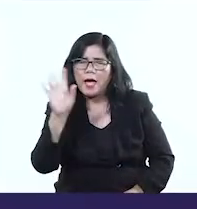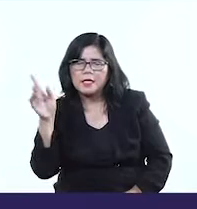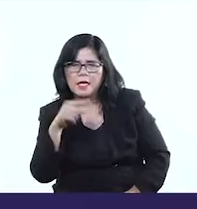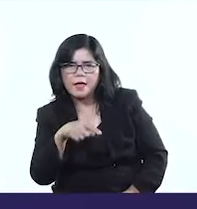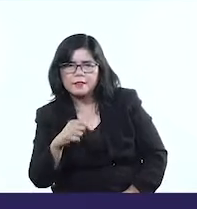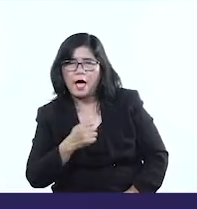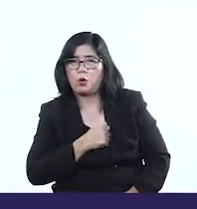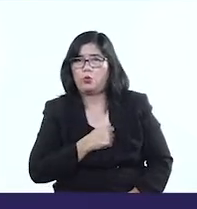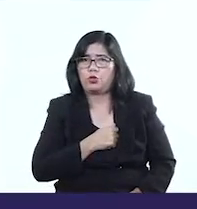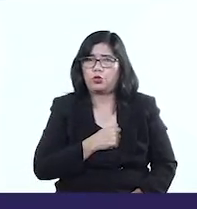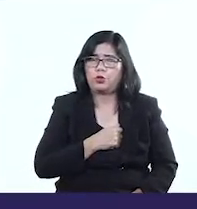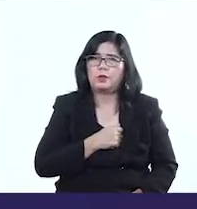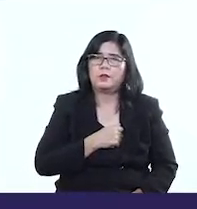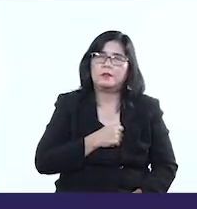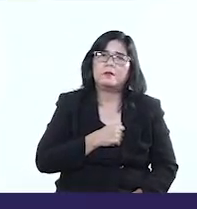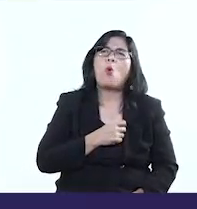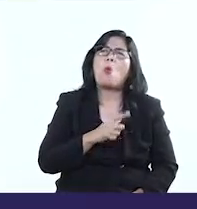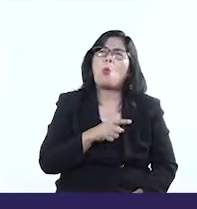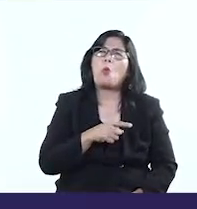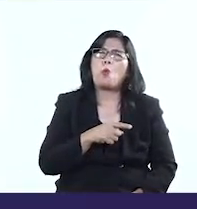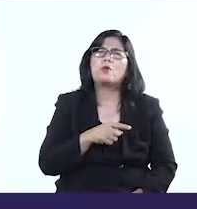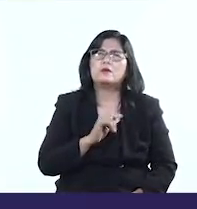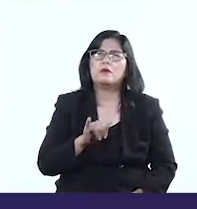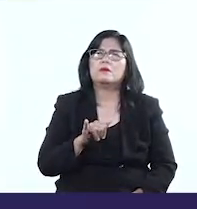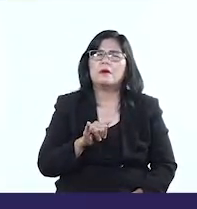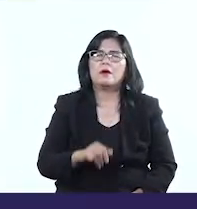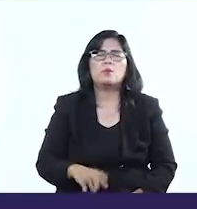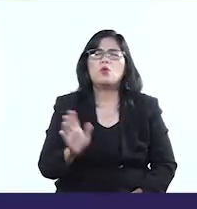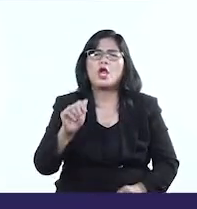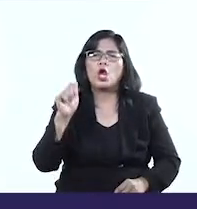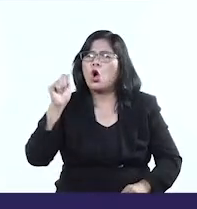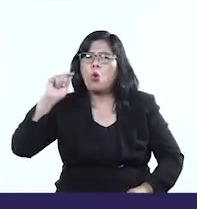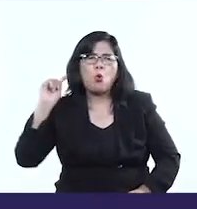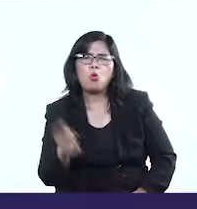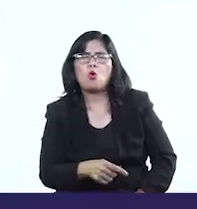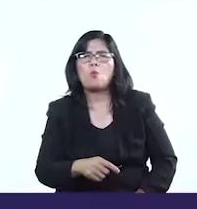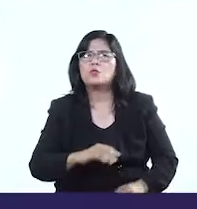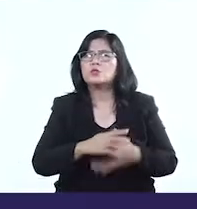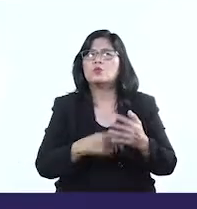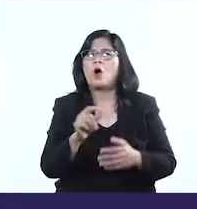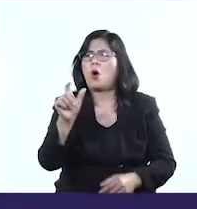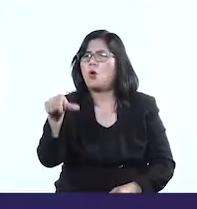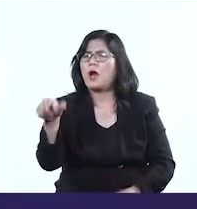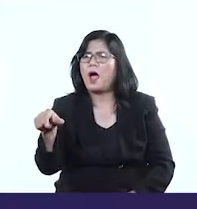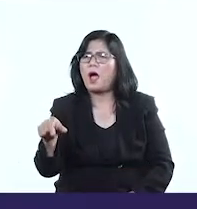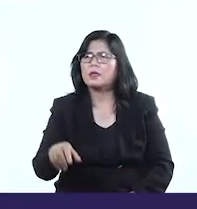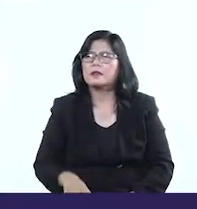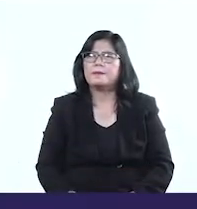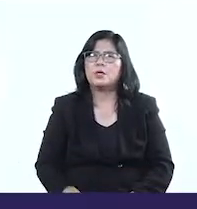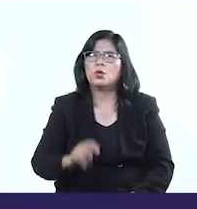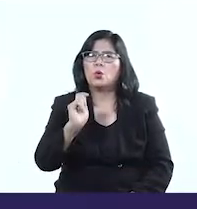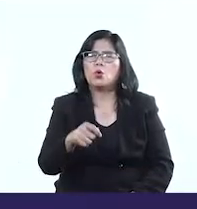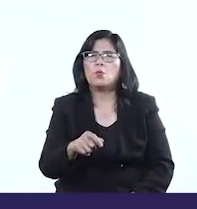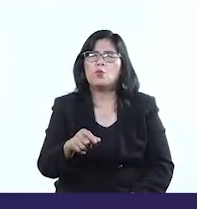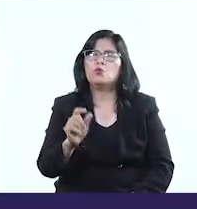Hai ini bukan hukum untuk semua orang Hai tapi dihukum untuk Hai orang-orang yang